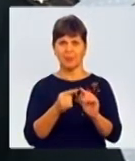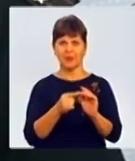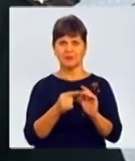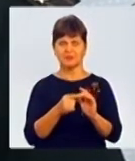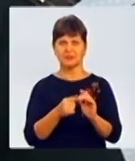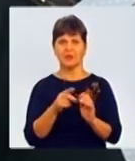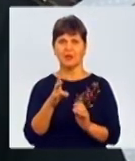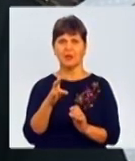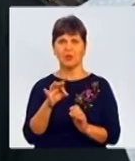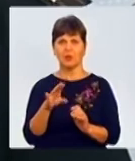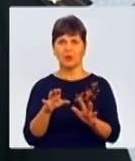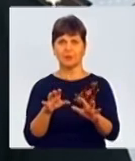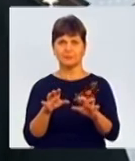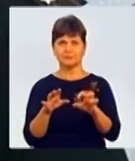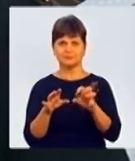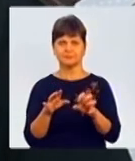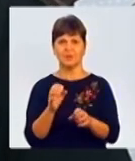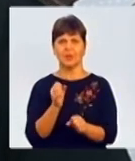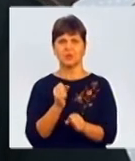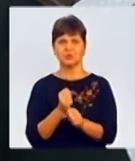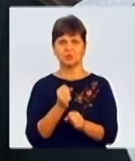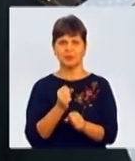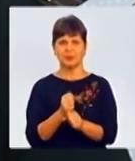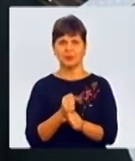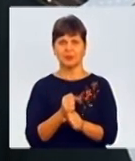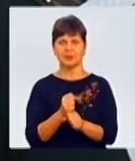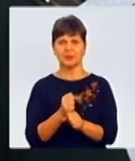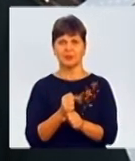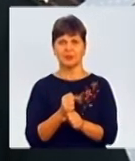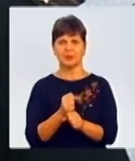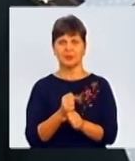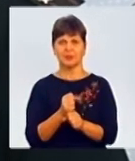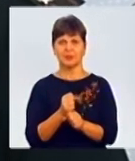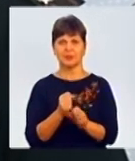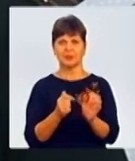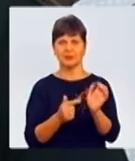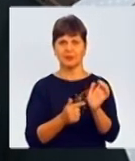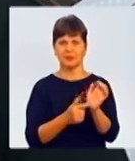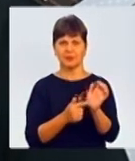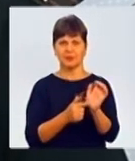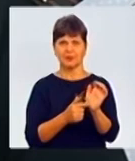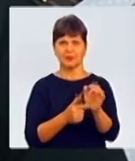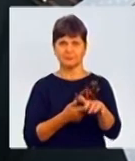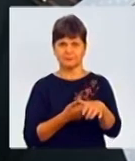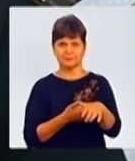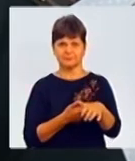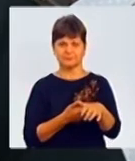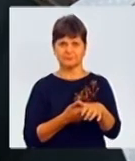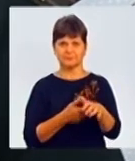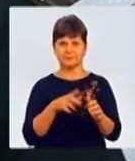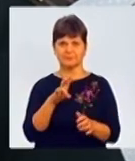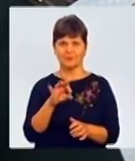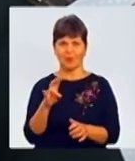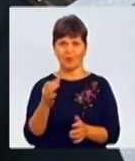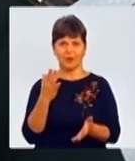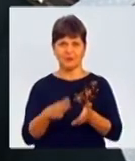тобто зробити нахил ступні до самої ноги. Якщо це не допомагає, тоді